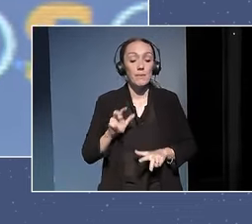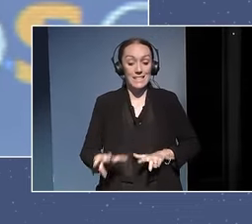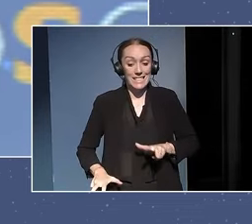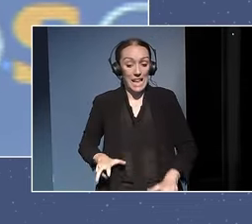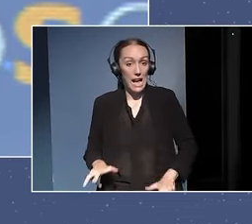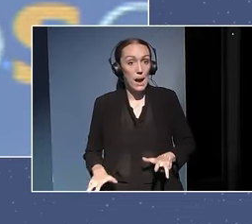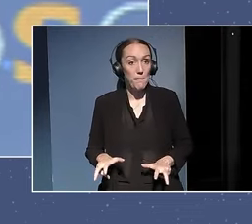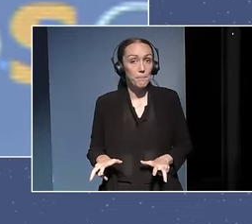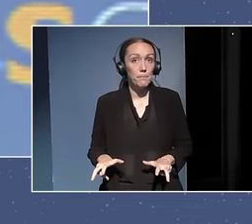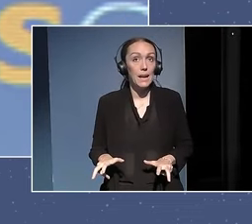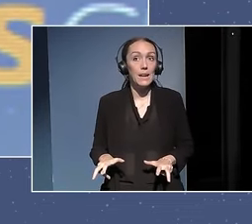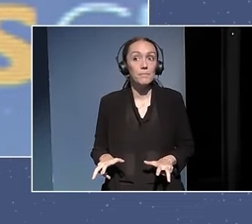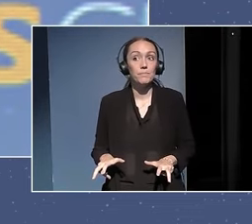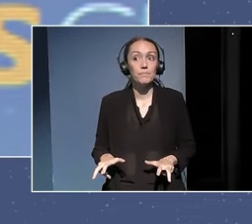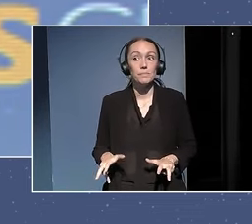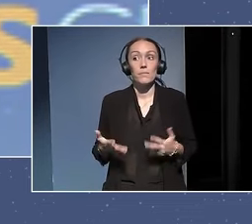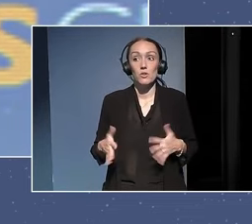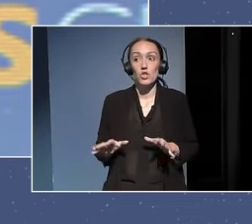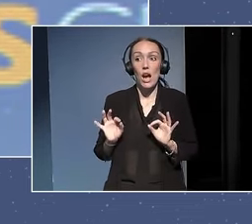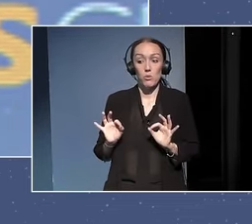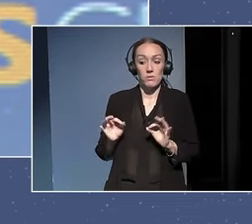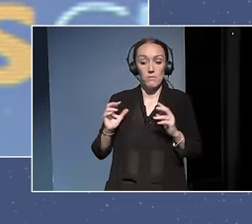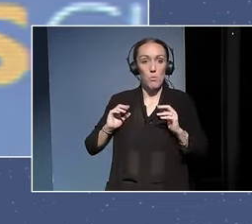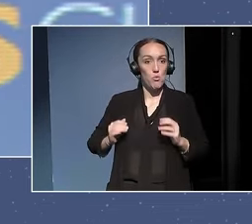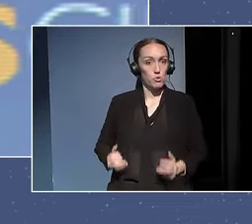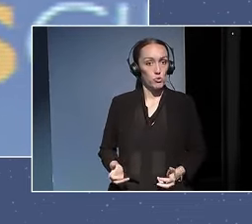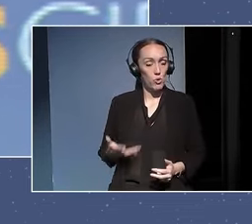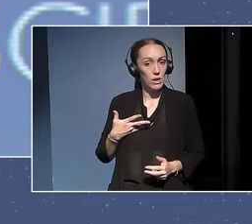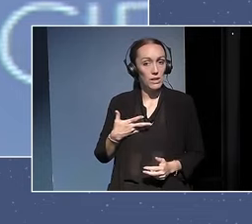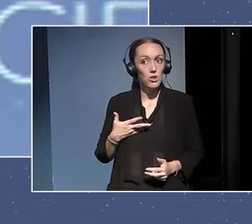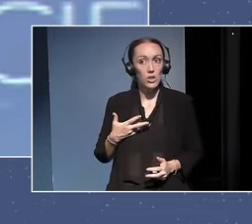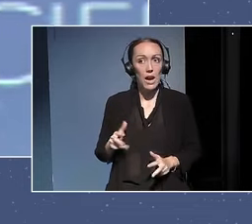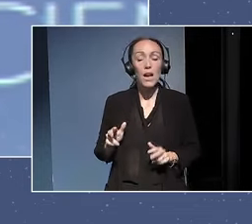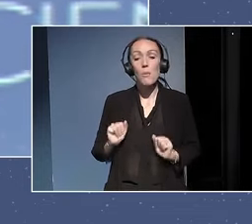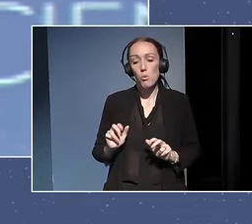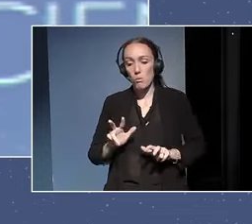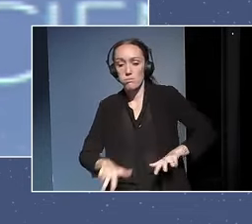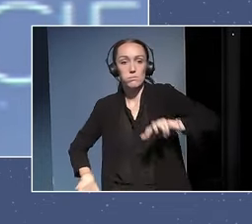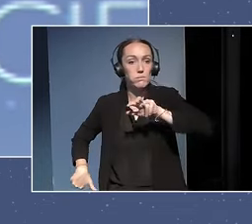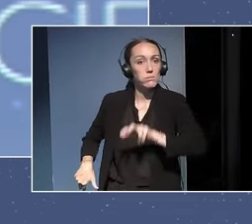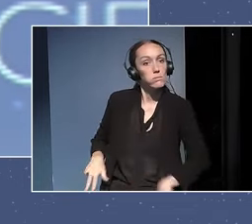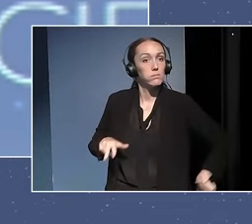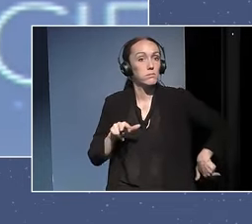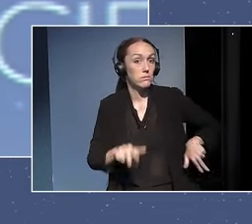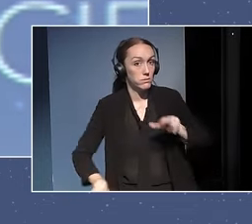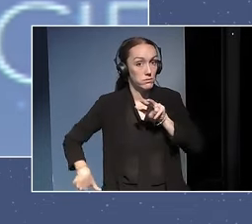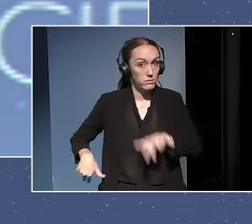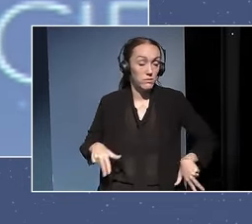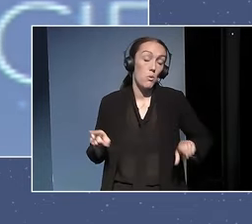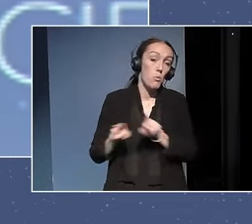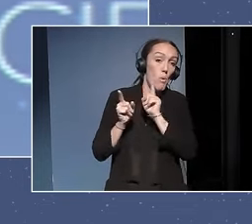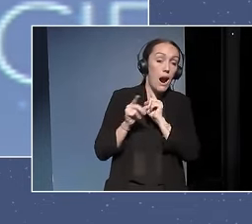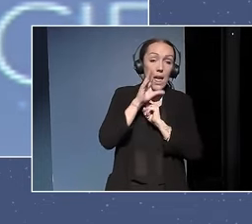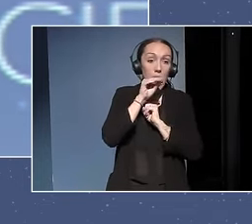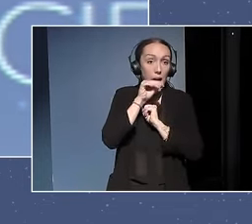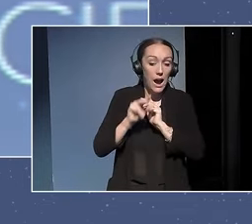con una la struttura muscolare che ha gli permettevano di pagaiare un po' Come fanno le anatre quindi